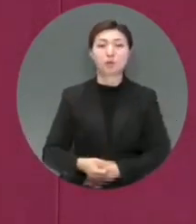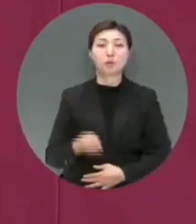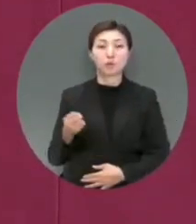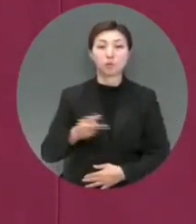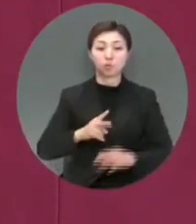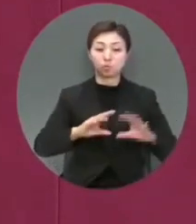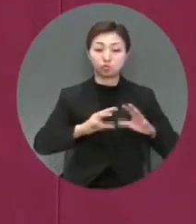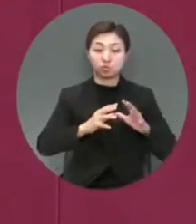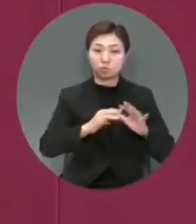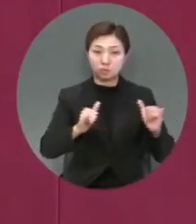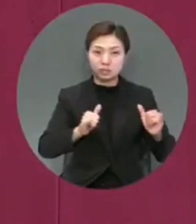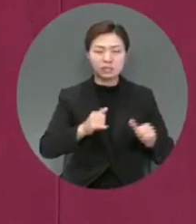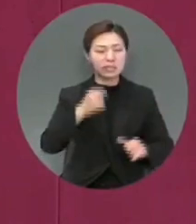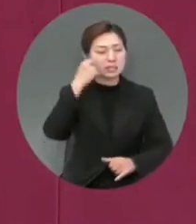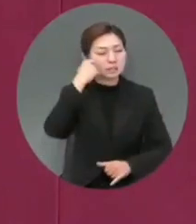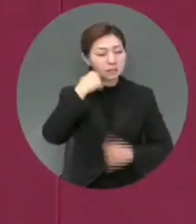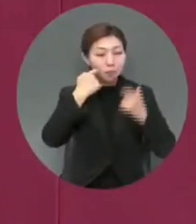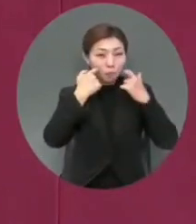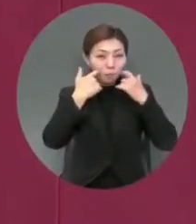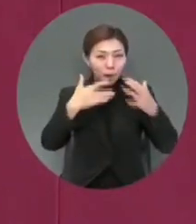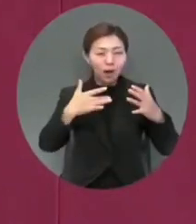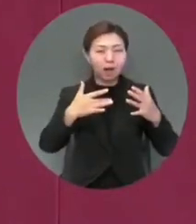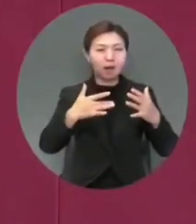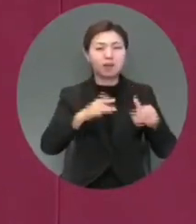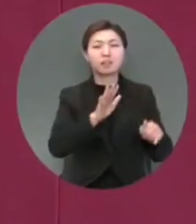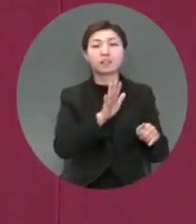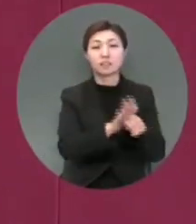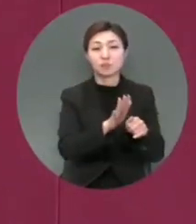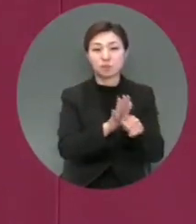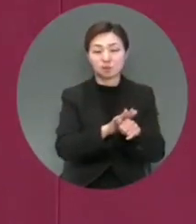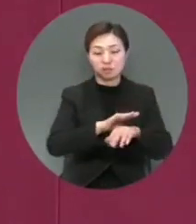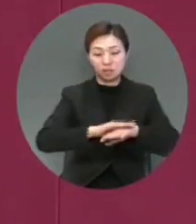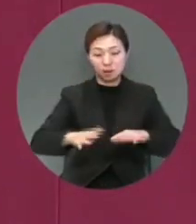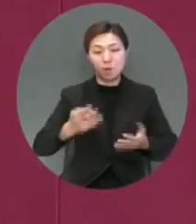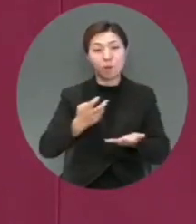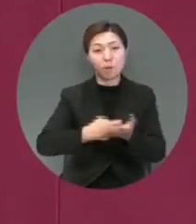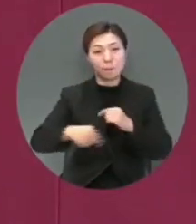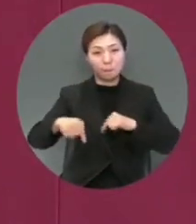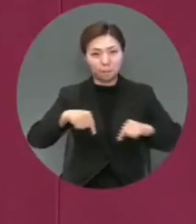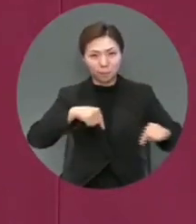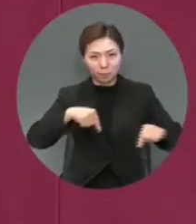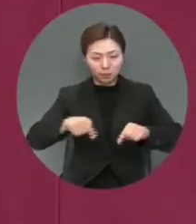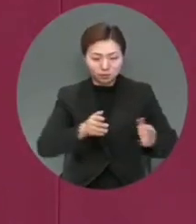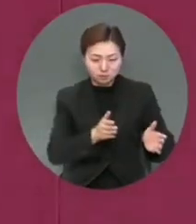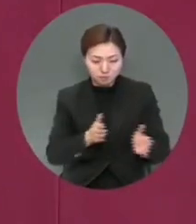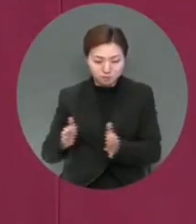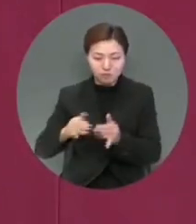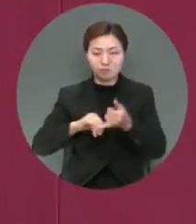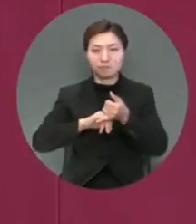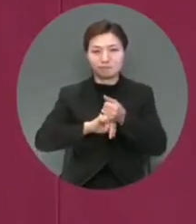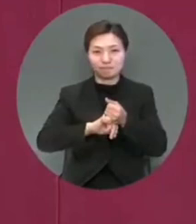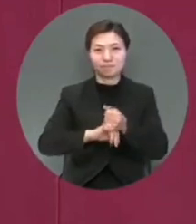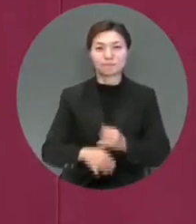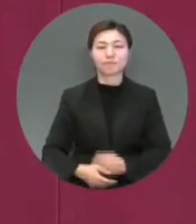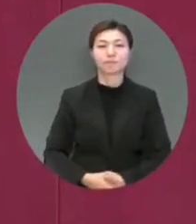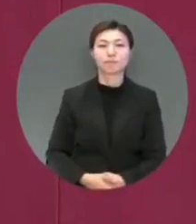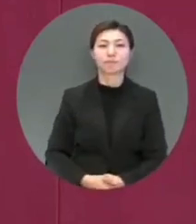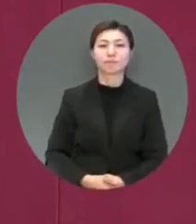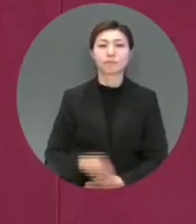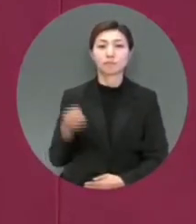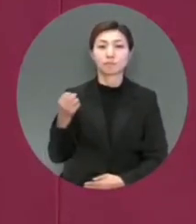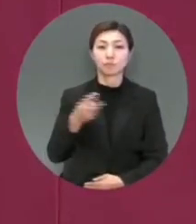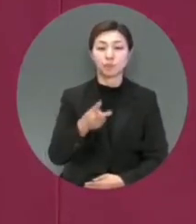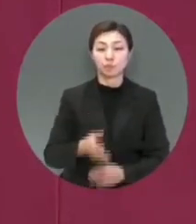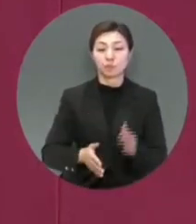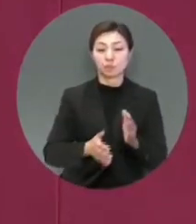있는 민생 안정 대책을 촘촘히 마련해 나아가겠습니다. 아울러